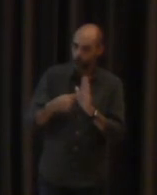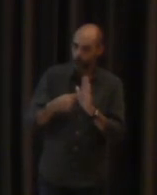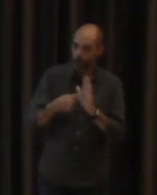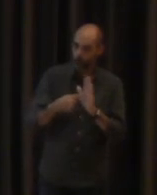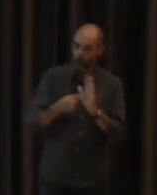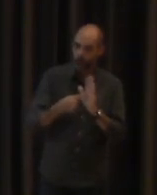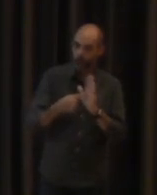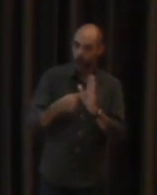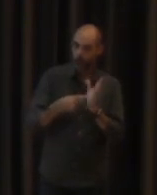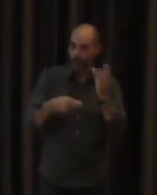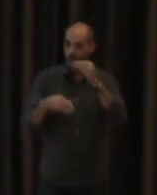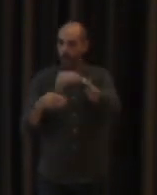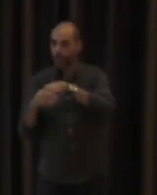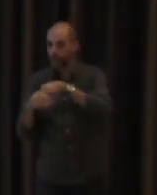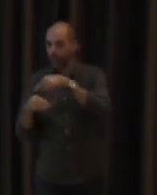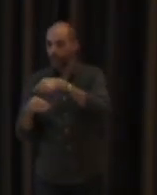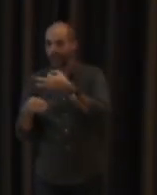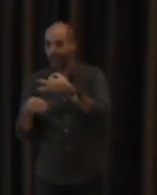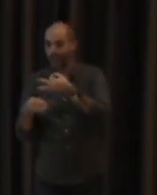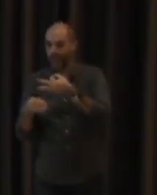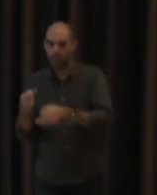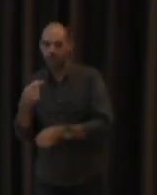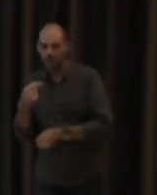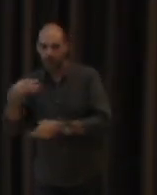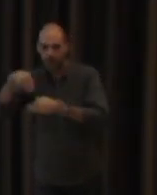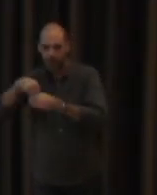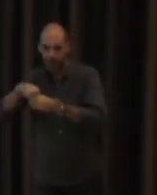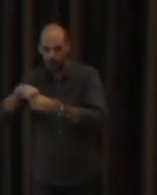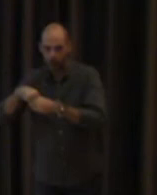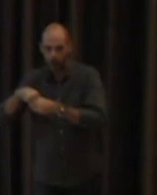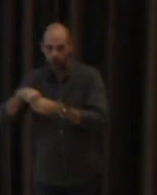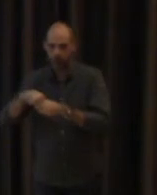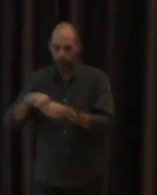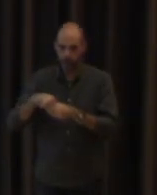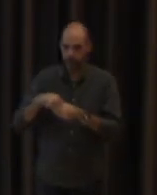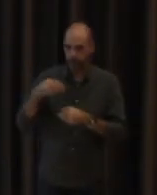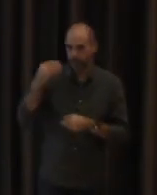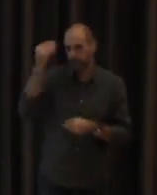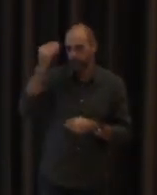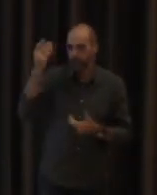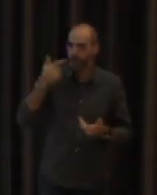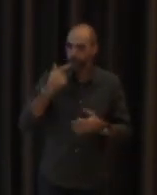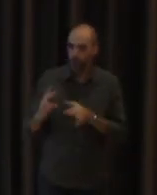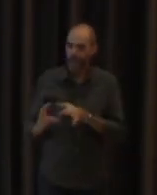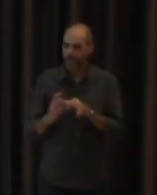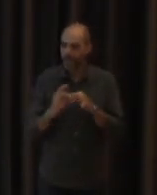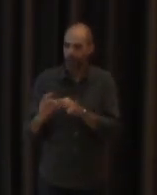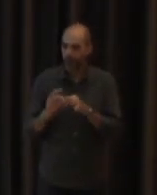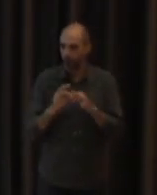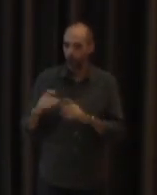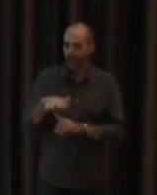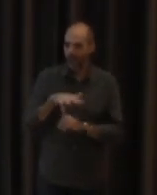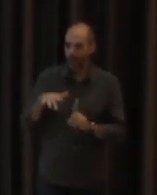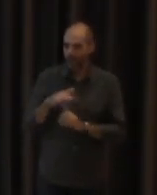van juntes amb el medicament. Per tant, en aquest sentit així, doncs, laxa, ens funciona pensar que la relació semàntica que hi ha d'haver